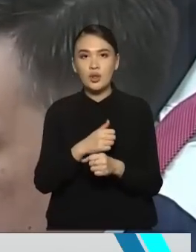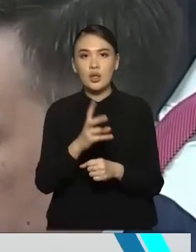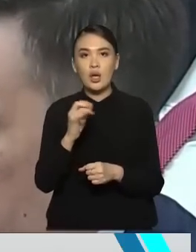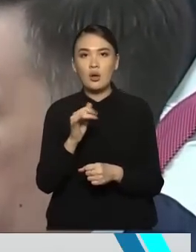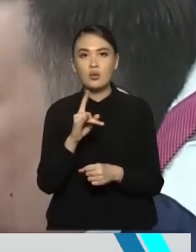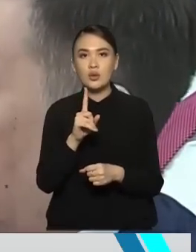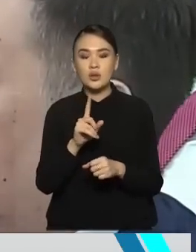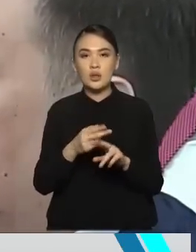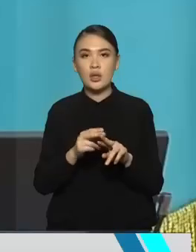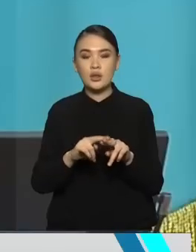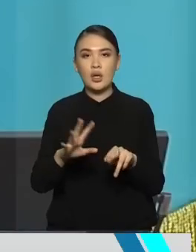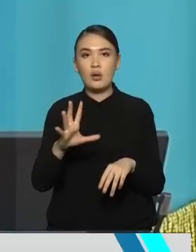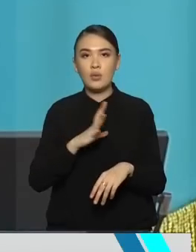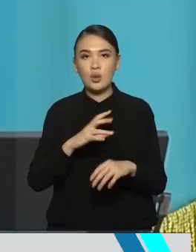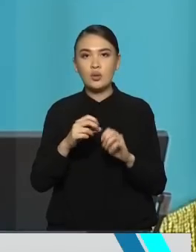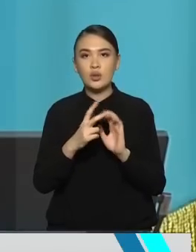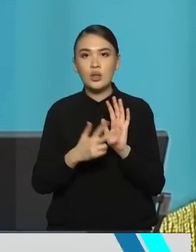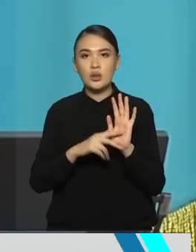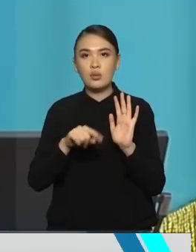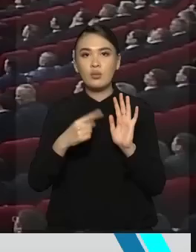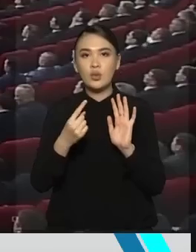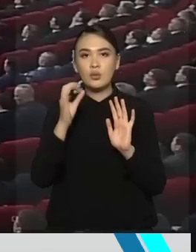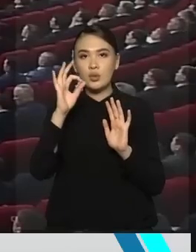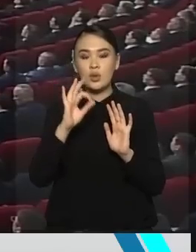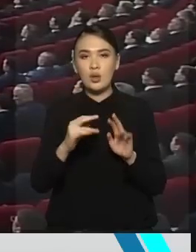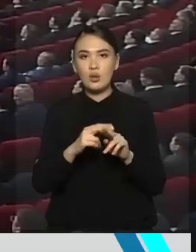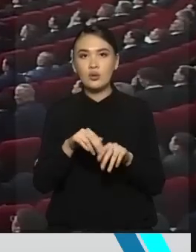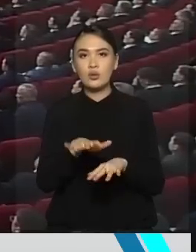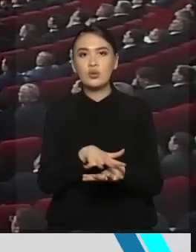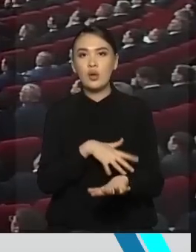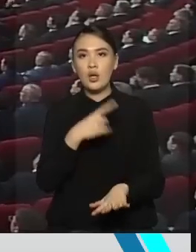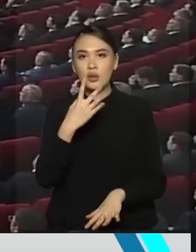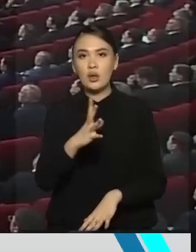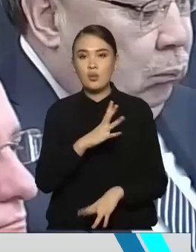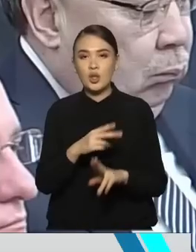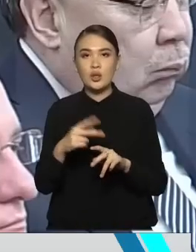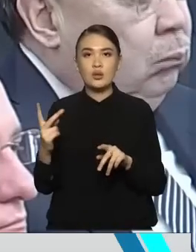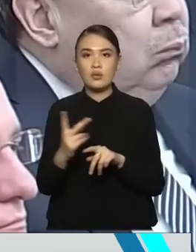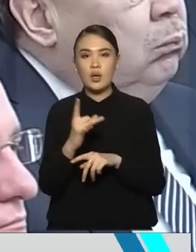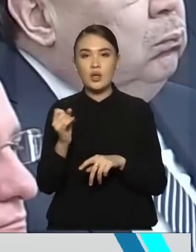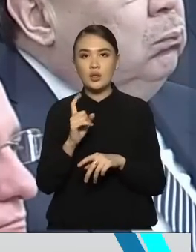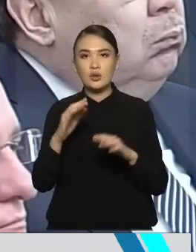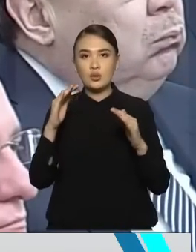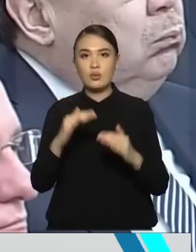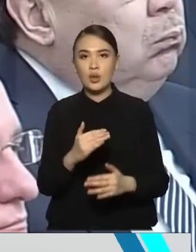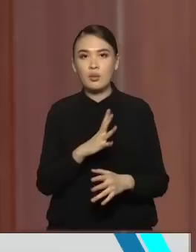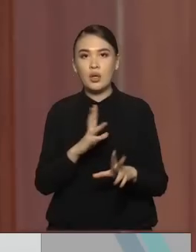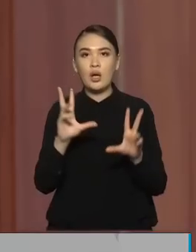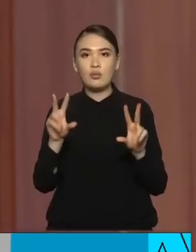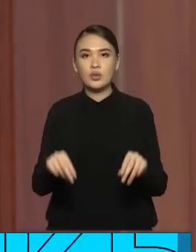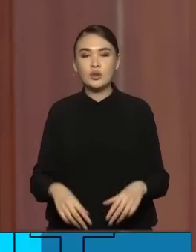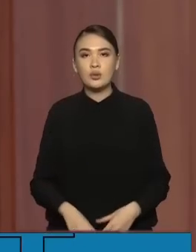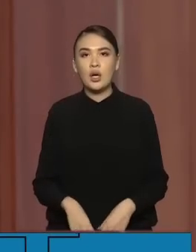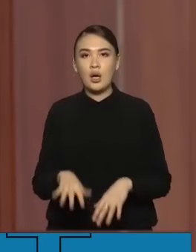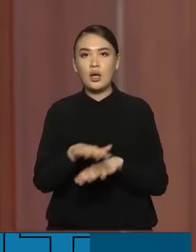айында жылдық инфляция 18,1%-ға дейін баяулады деп ақталды. Енді 2 есеге дейін төмендетемін деп сөз берді.